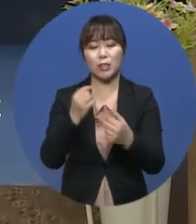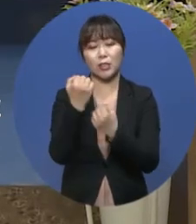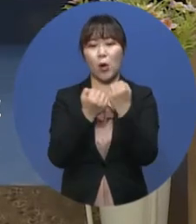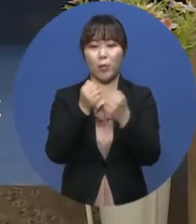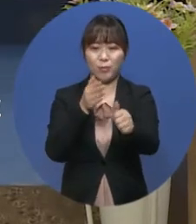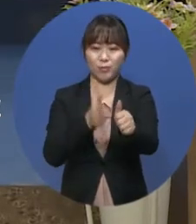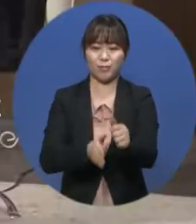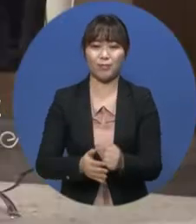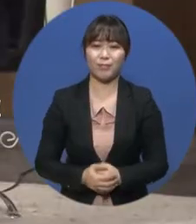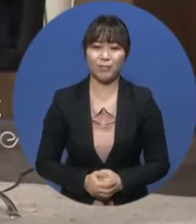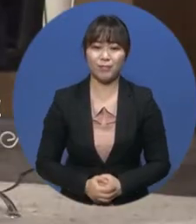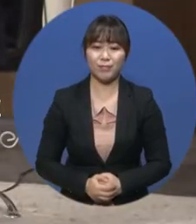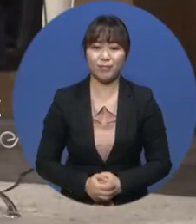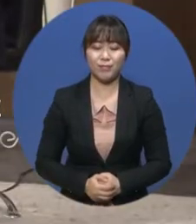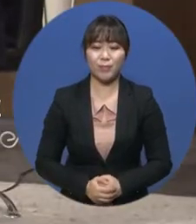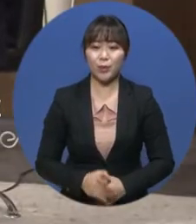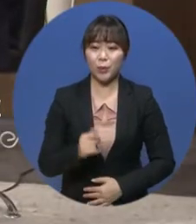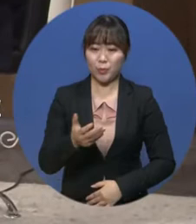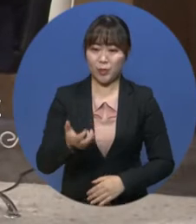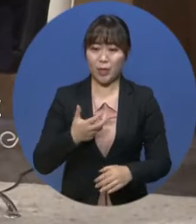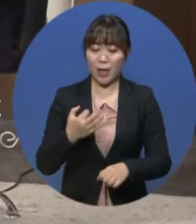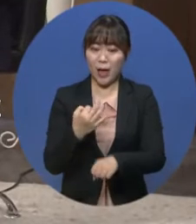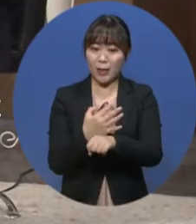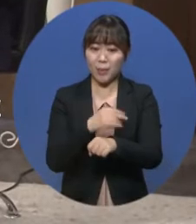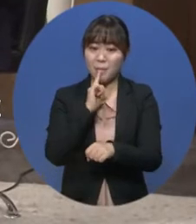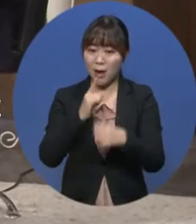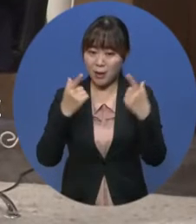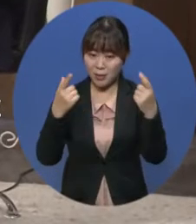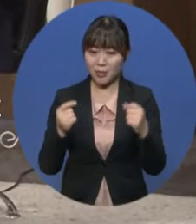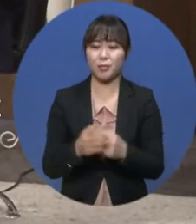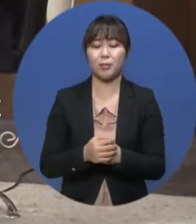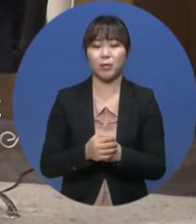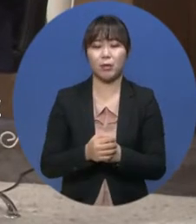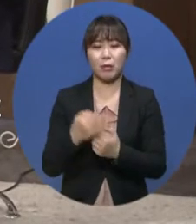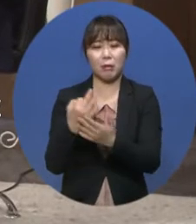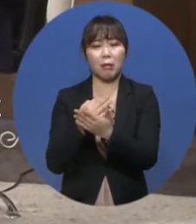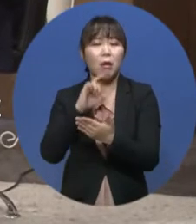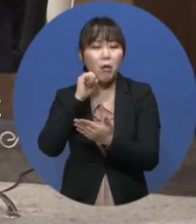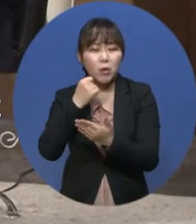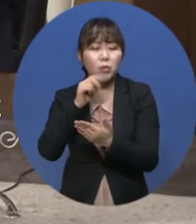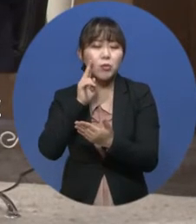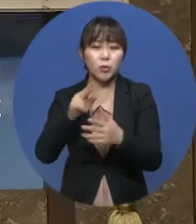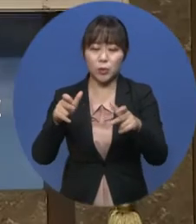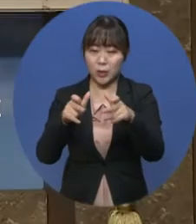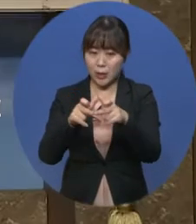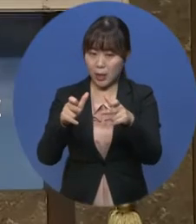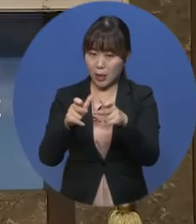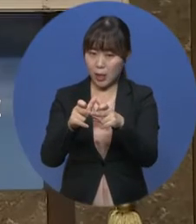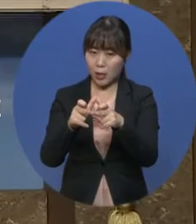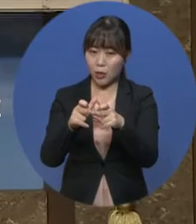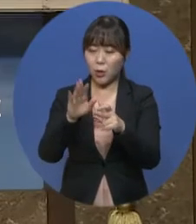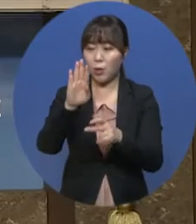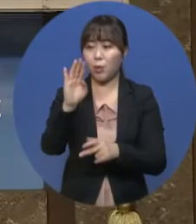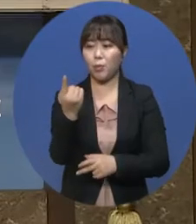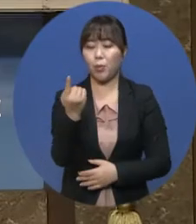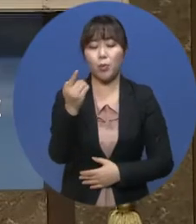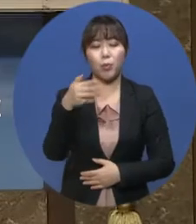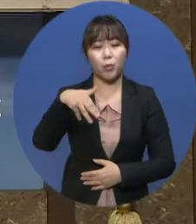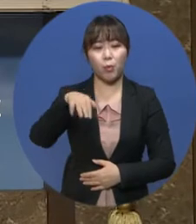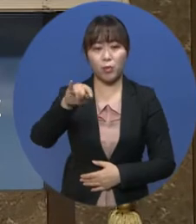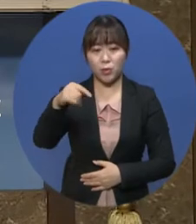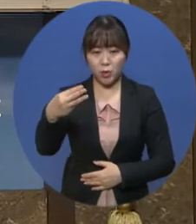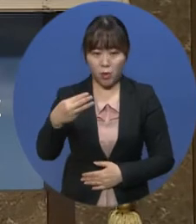4회 부탁드립니다 조금 전에 잠깐 말씀 드렸습니다만 은 4 저소득 중증장애인 될 보철